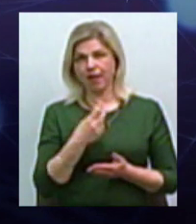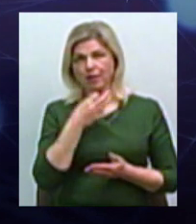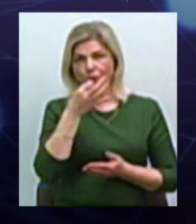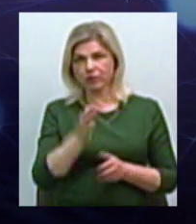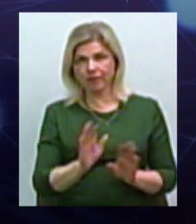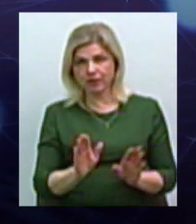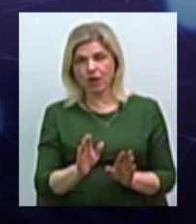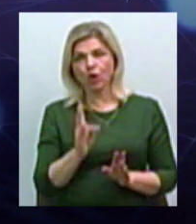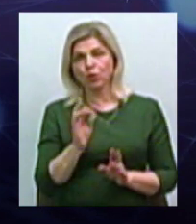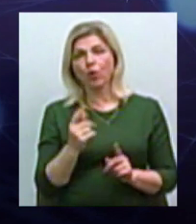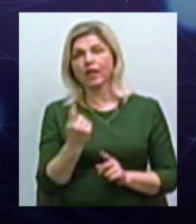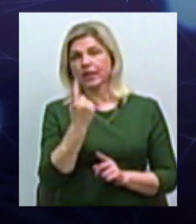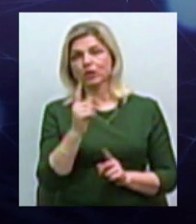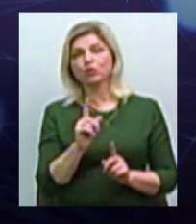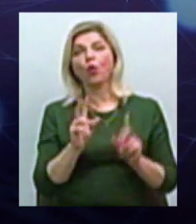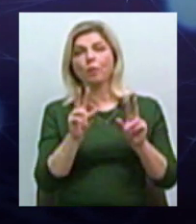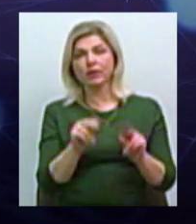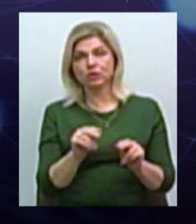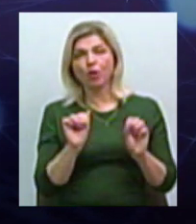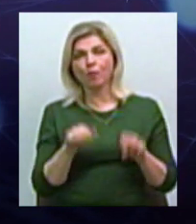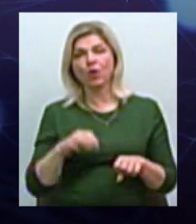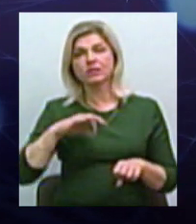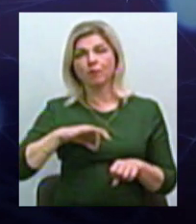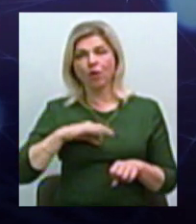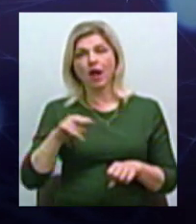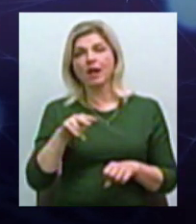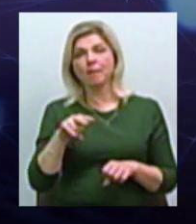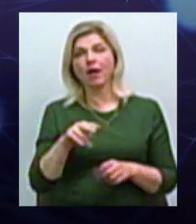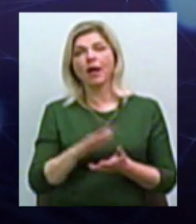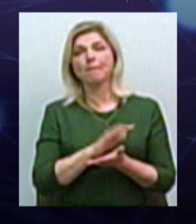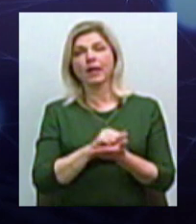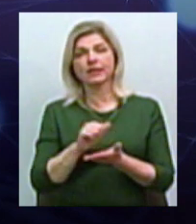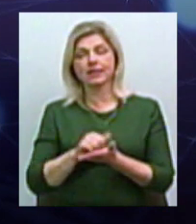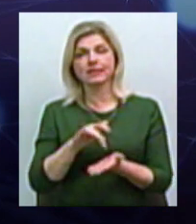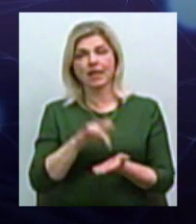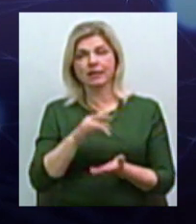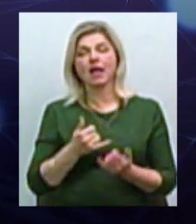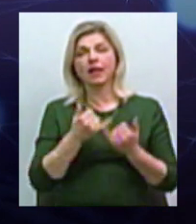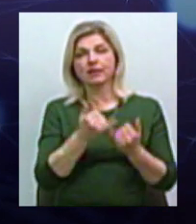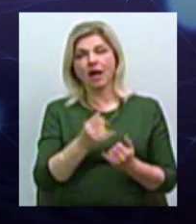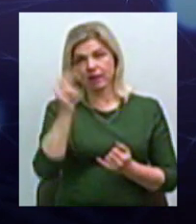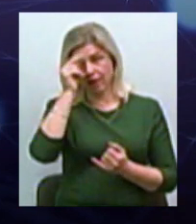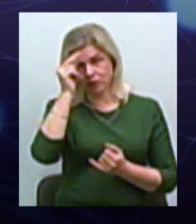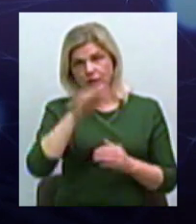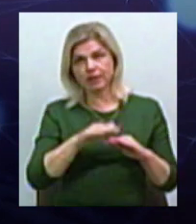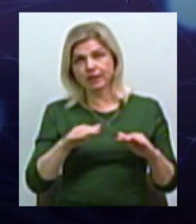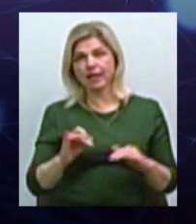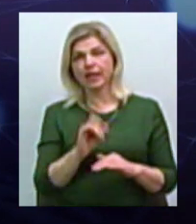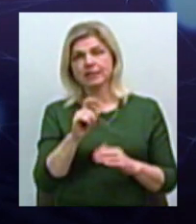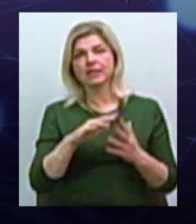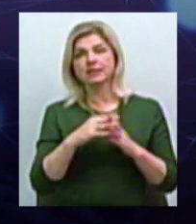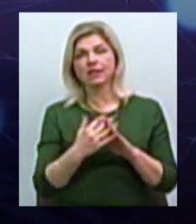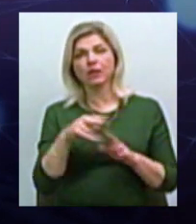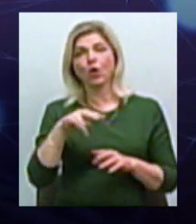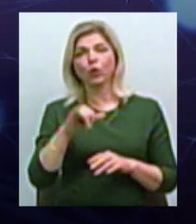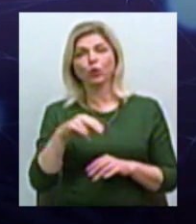що ми пообіцяли їй, що ми можемо використати Лиманівський медіа-центр для навчання дітей Лупарівських, так як це, не